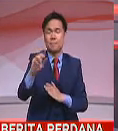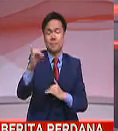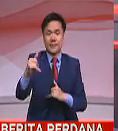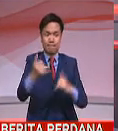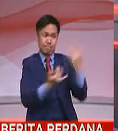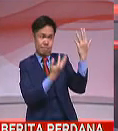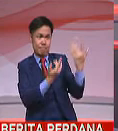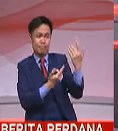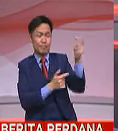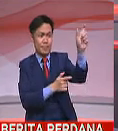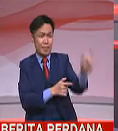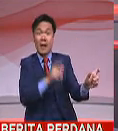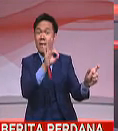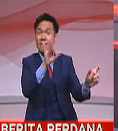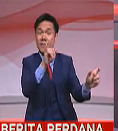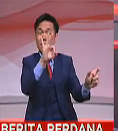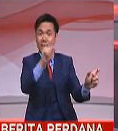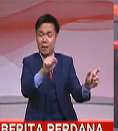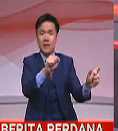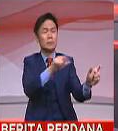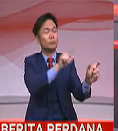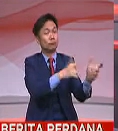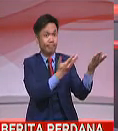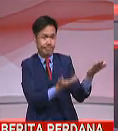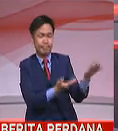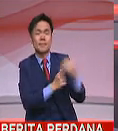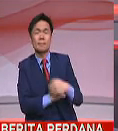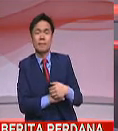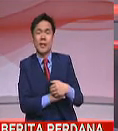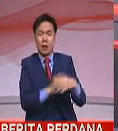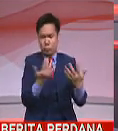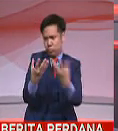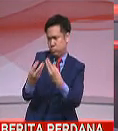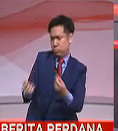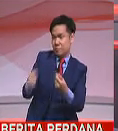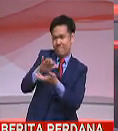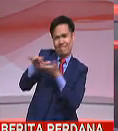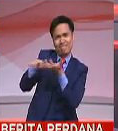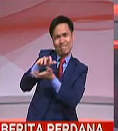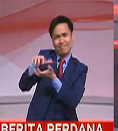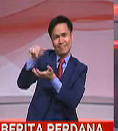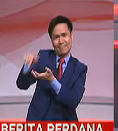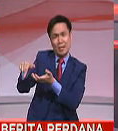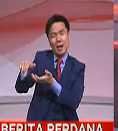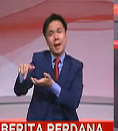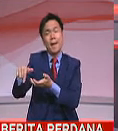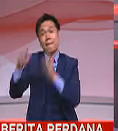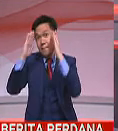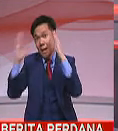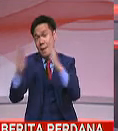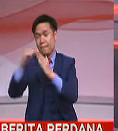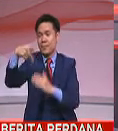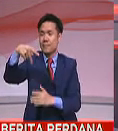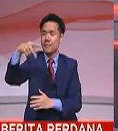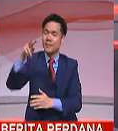persekutuan bola sepak antarabangsa FIFA sebelum mengambil langkah selanjutnya dalam menyelesaikan kemelut antara persatuan bola sepak Negeri Pahang pbnp